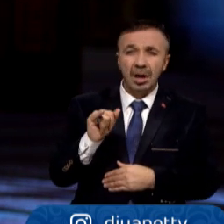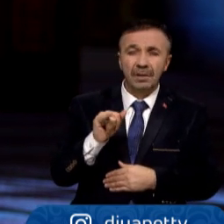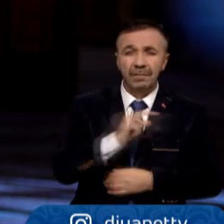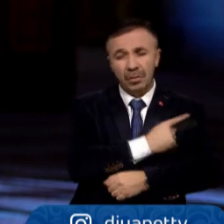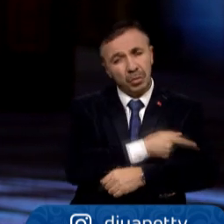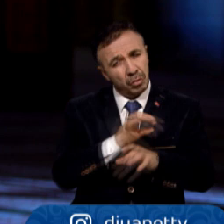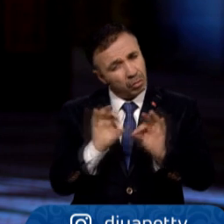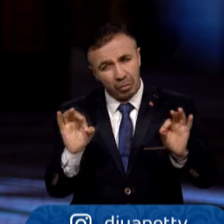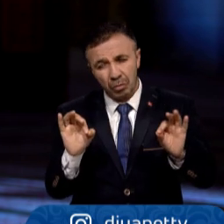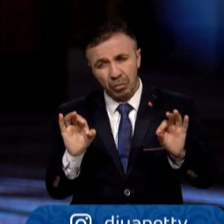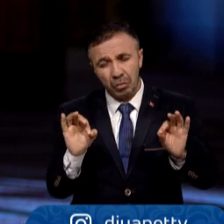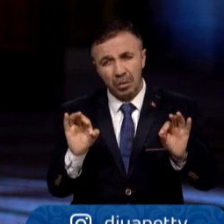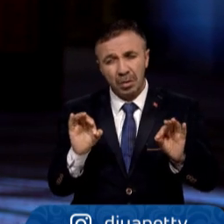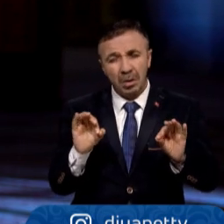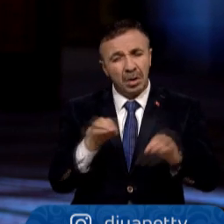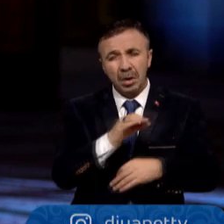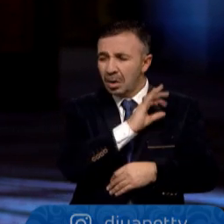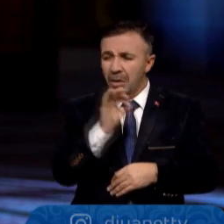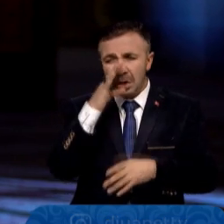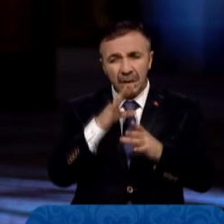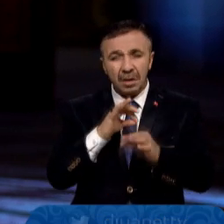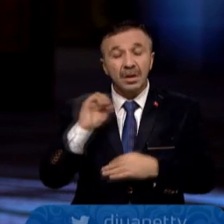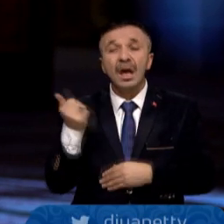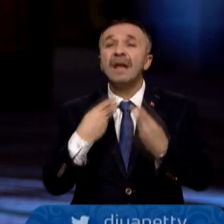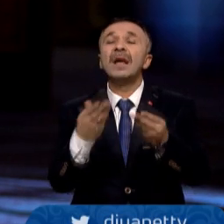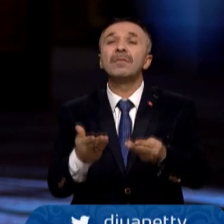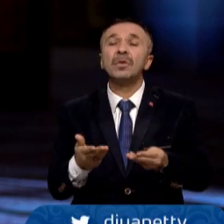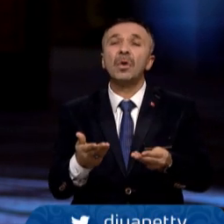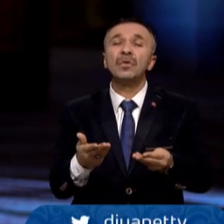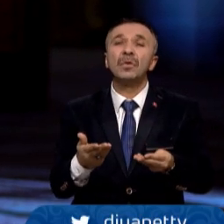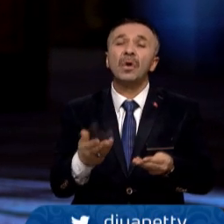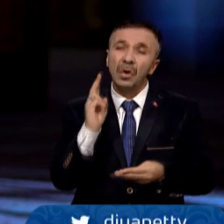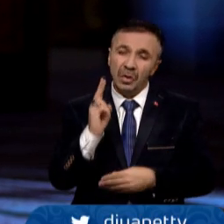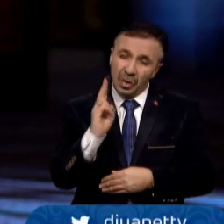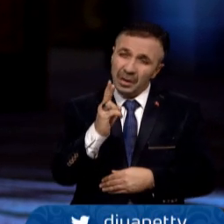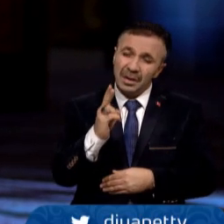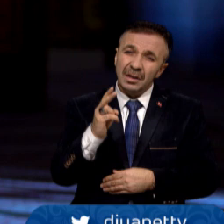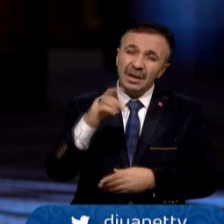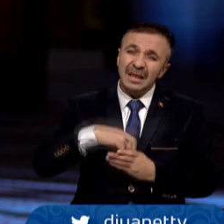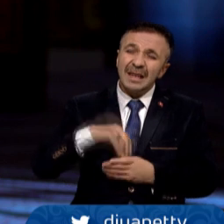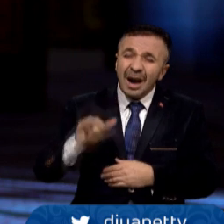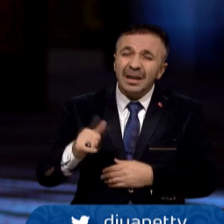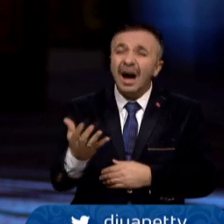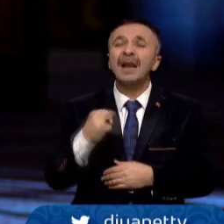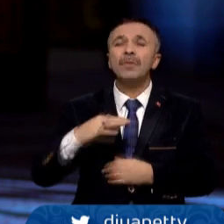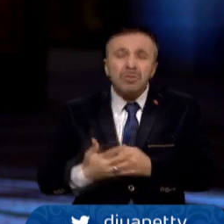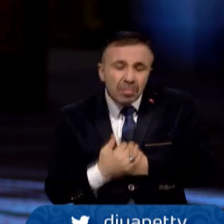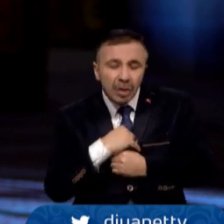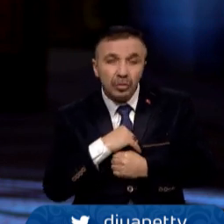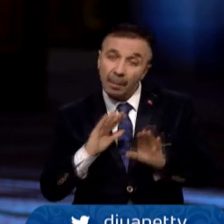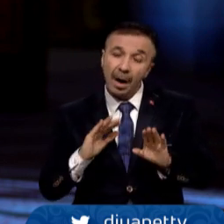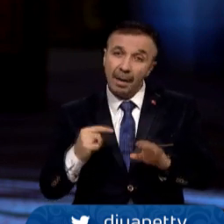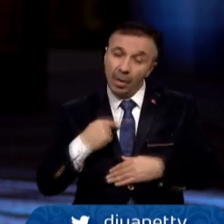ısırayım o kimse değer vermiyor Onun için hakkını alamıyor Mazlum